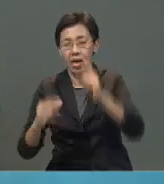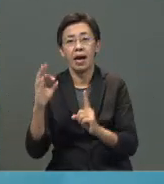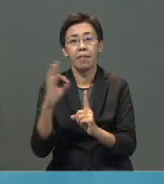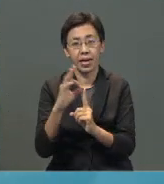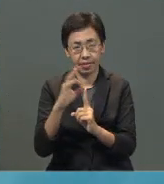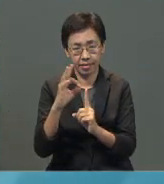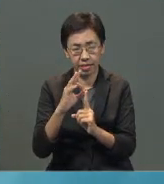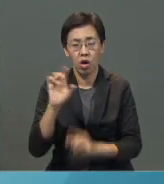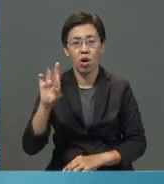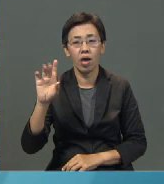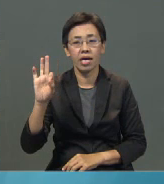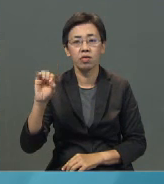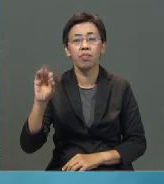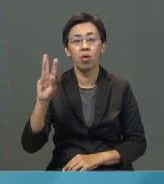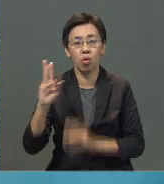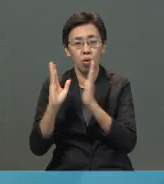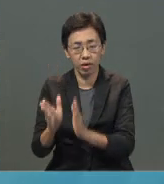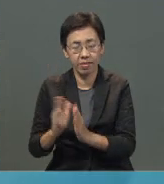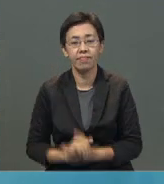มิถุนายนก็พบว่าว่าเป็นผลยืนยันก็ไม่มีอาการอีกเหมือนกันนะครับจะเห็นว่าทุกรายในช่วงที่เข้ามาตอนนี้นะครับอยู่ในเซทคอทันทีทั้งสิ้นแล้วก็ไม่มีอาการอะไรยังไงนะครับตรงนี้ไปดูครับในสามประเทศนี้ตอนนี้อยู่ในอันดับของลิสต์ที่ทางขวามือนะครับก็จะเห็นว่าปากีสถานเนี่ยนะครับ196